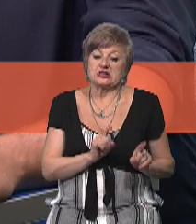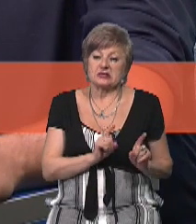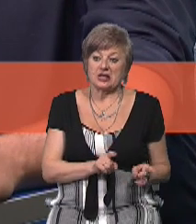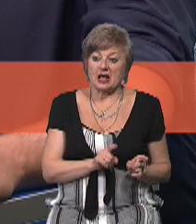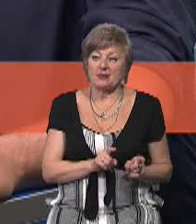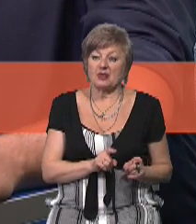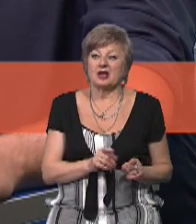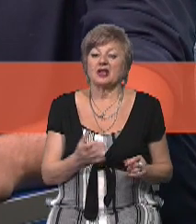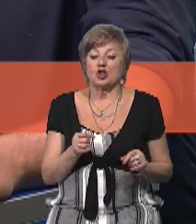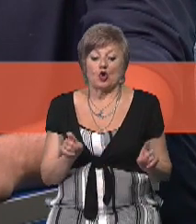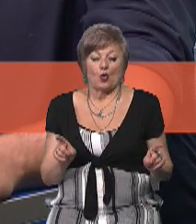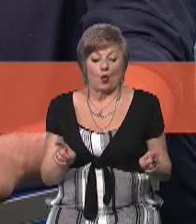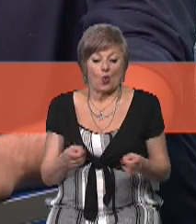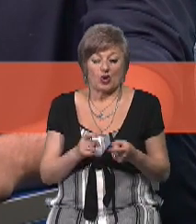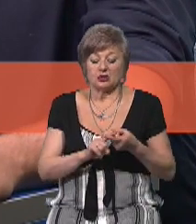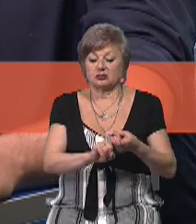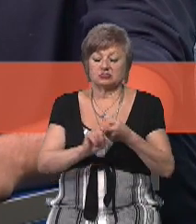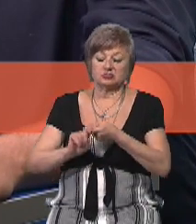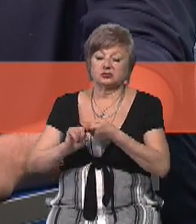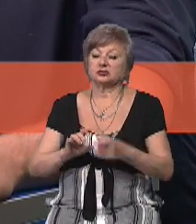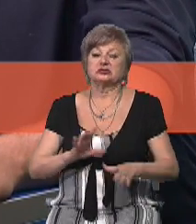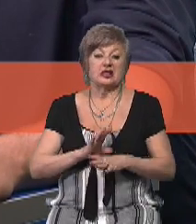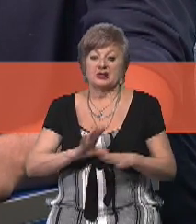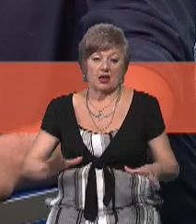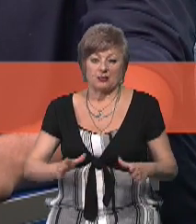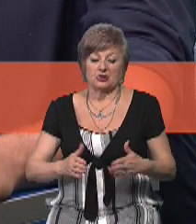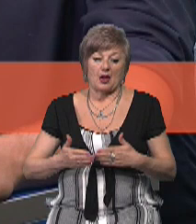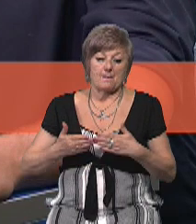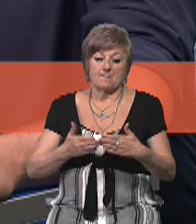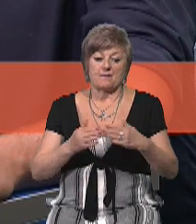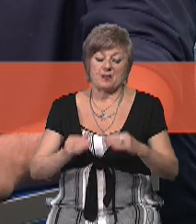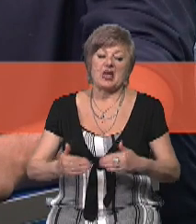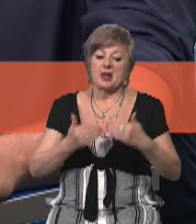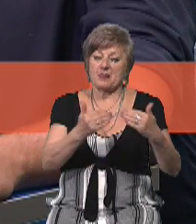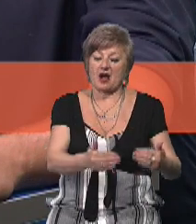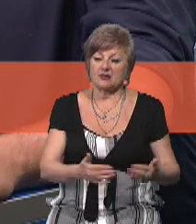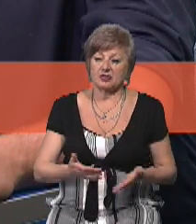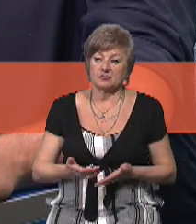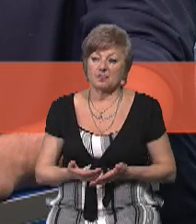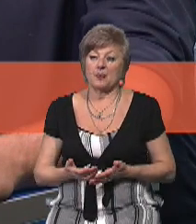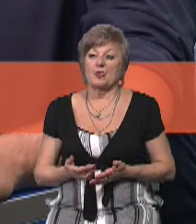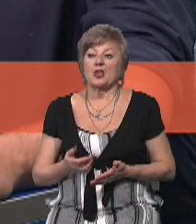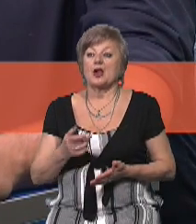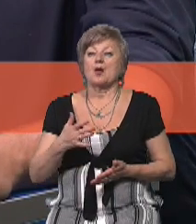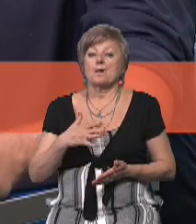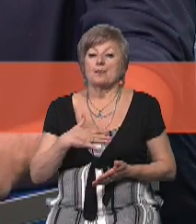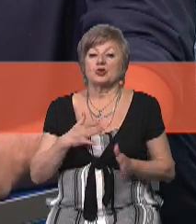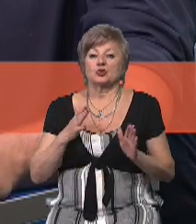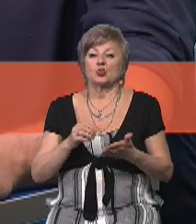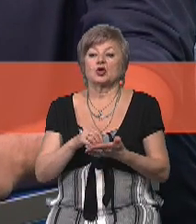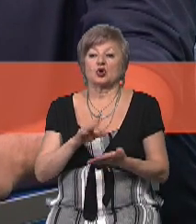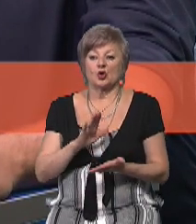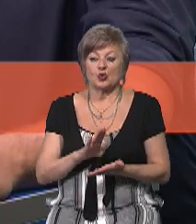якоїсь співорганізації між ними майже не існувало до переправ. Тому за свідченнями, ті, які ми записували в